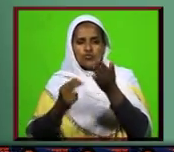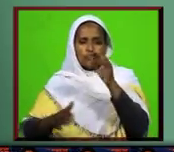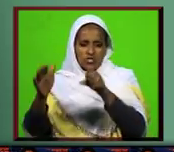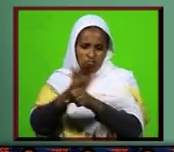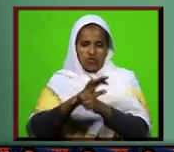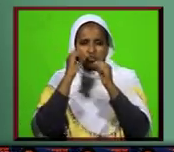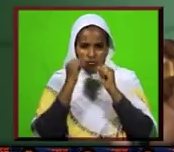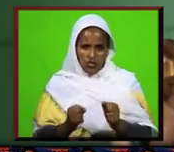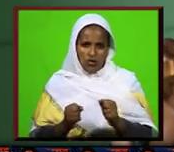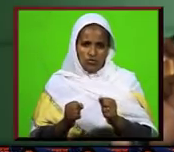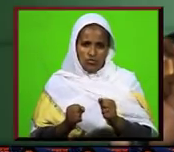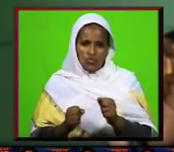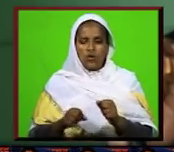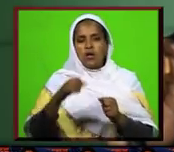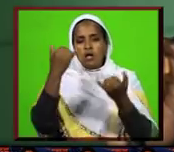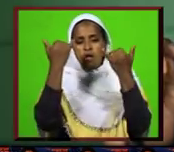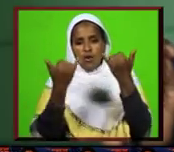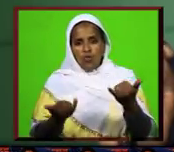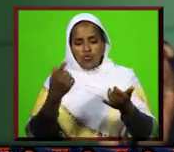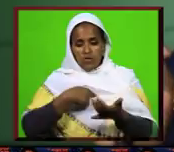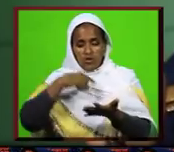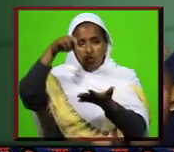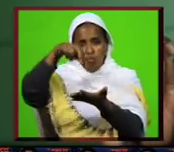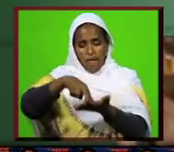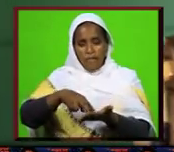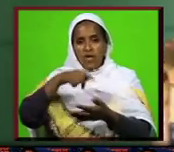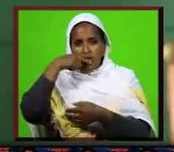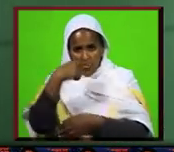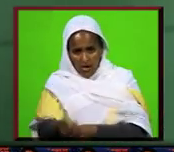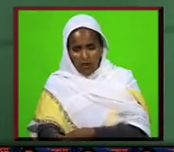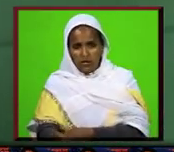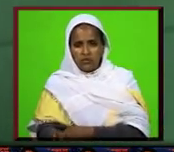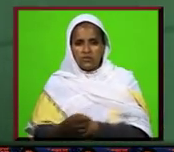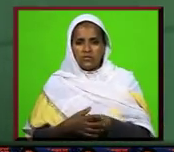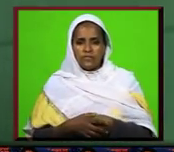መሸፈን ትችላላችሁ። አሁን ቆሜ ልናገር